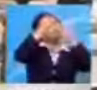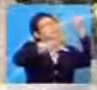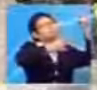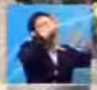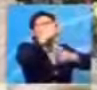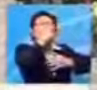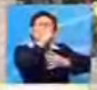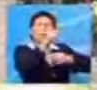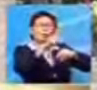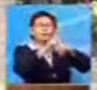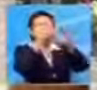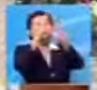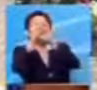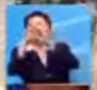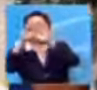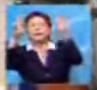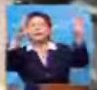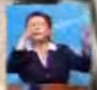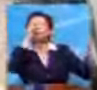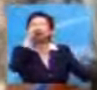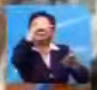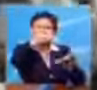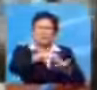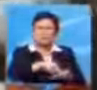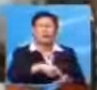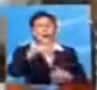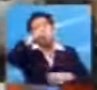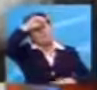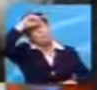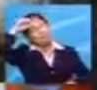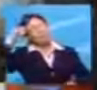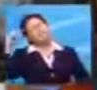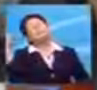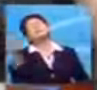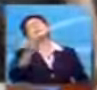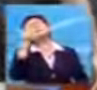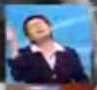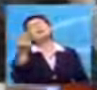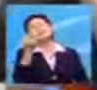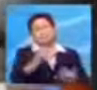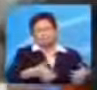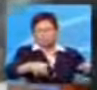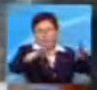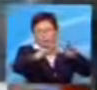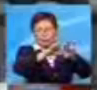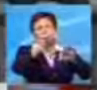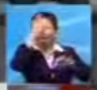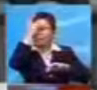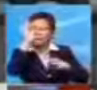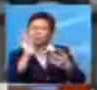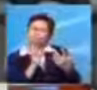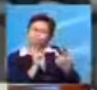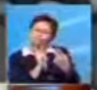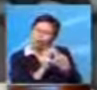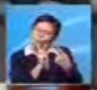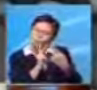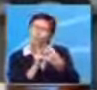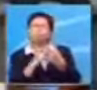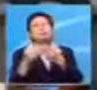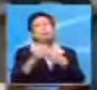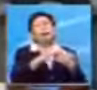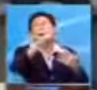bandaraya bersejarah ini bagi mereka panas perkara biasa apa yang penting pandai menyesuaikan diri dengan